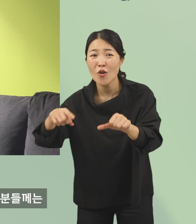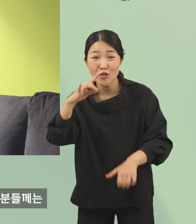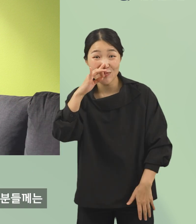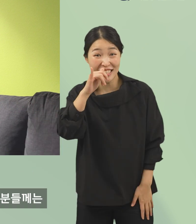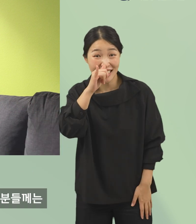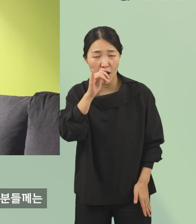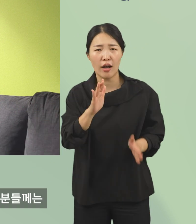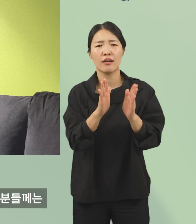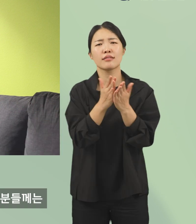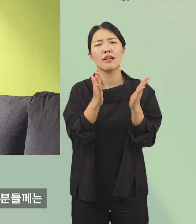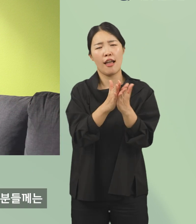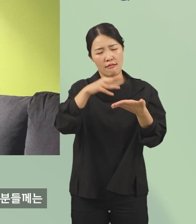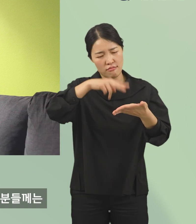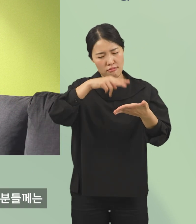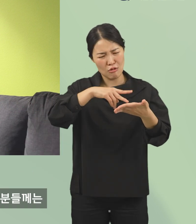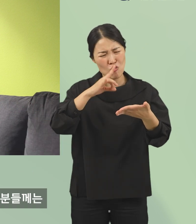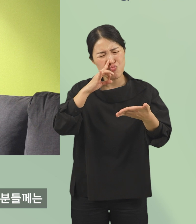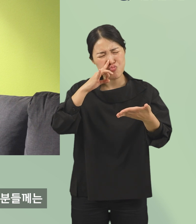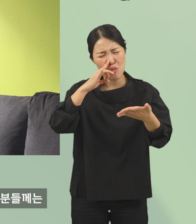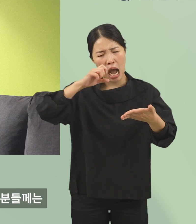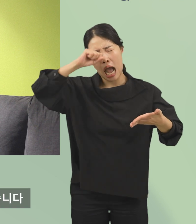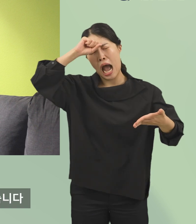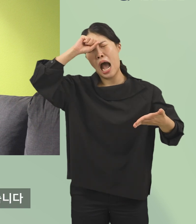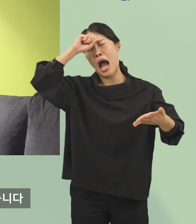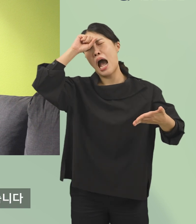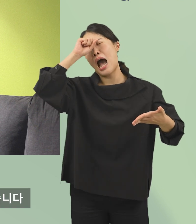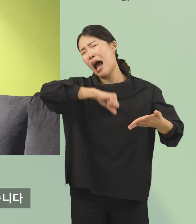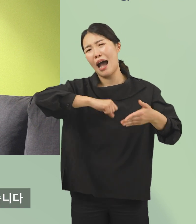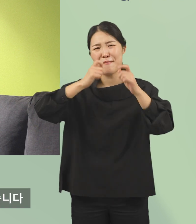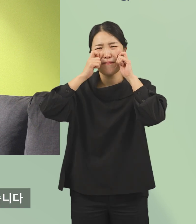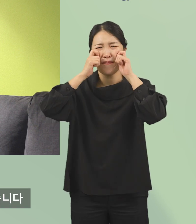있는지 뭐 그런 것들이 좀 궁금하셨던 분들께는 이 책이 좀